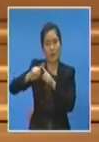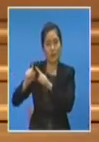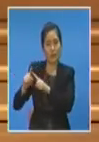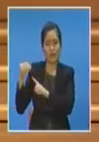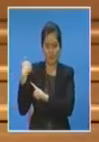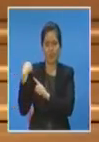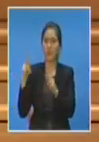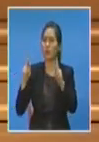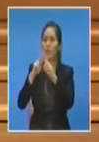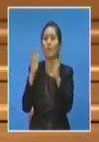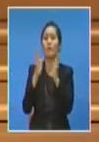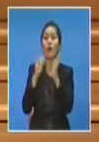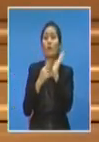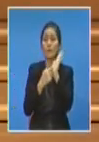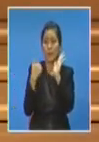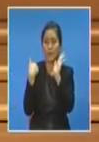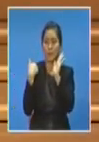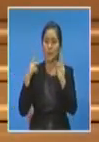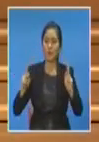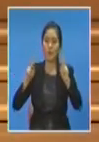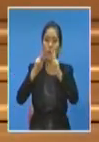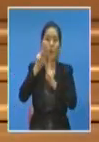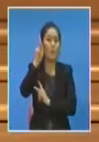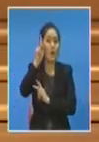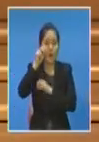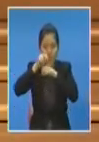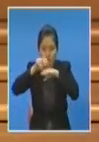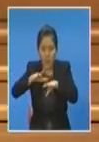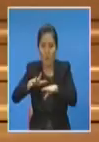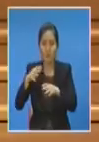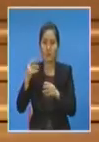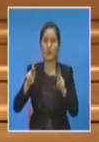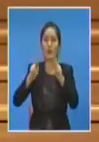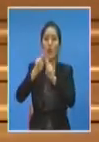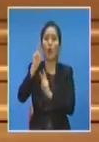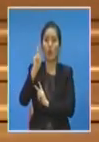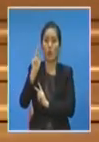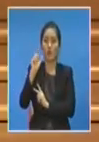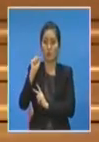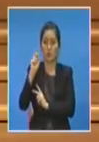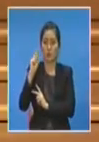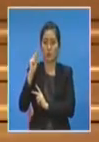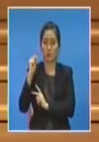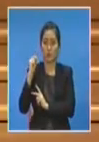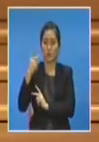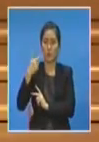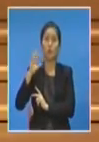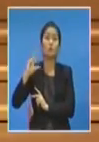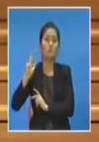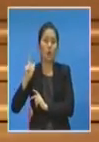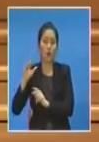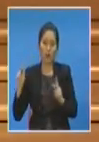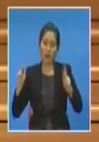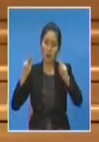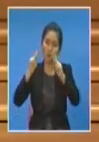ว่านี้กรมประชาสัมพันธ์กสทช.กระทรวงสาธารณสุขกระทรวงพัฒนาสังคมและ